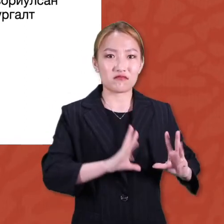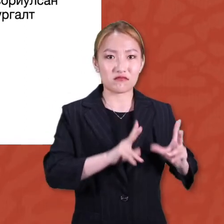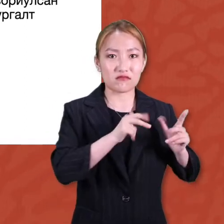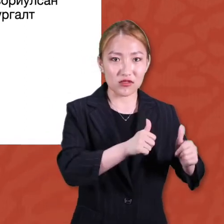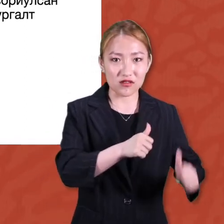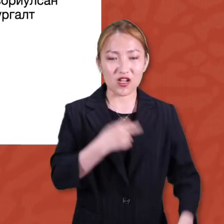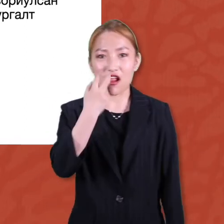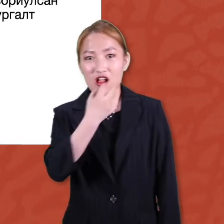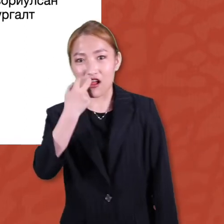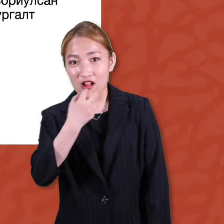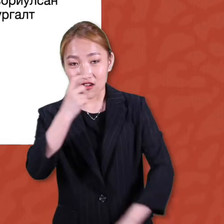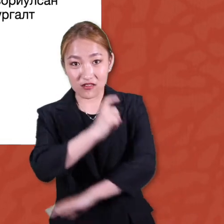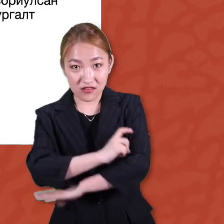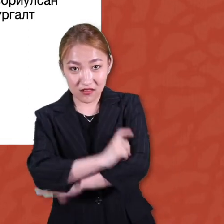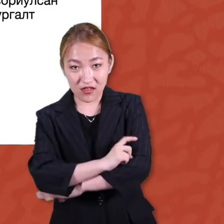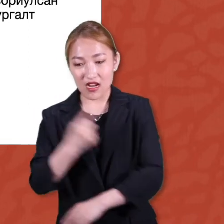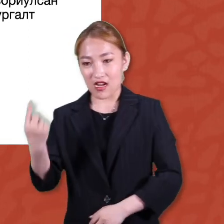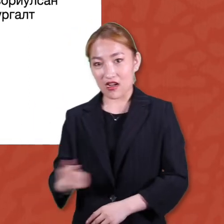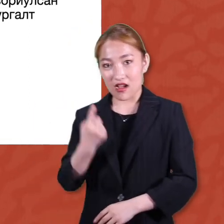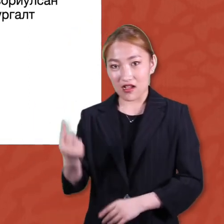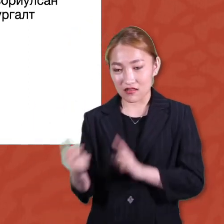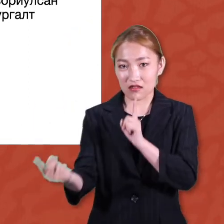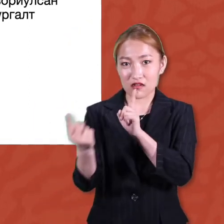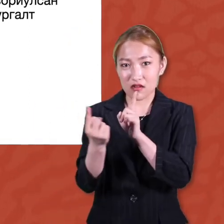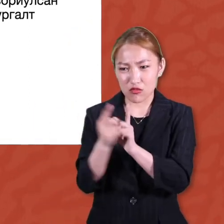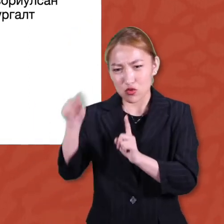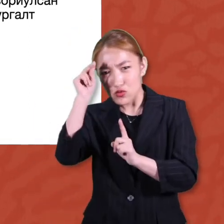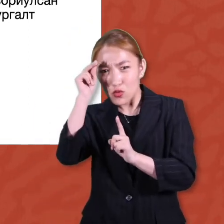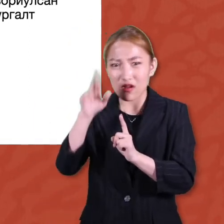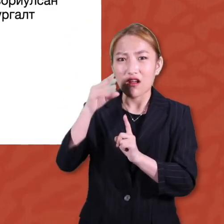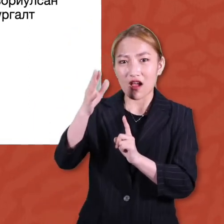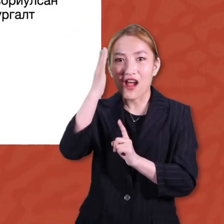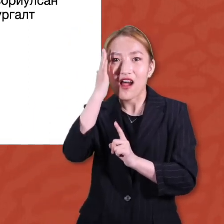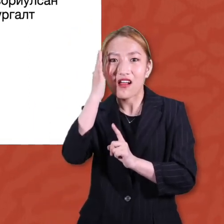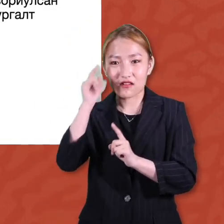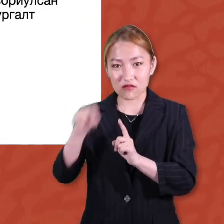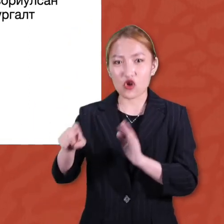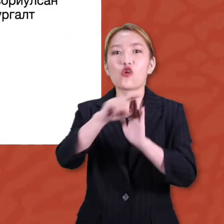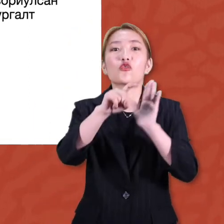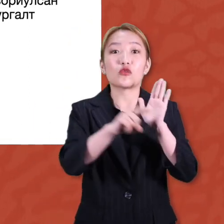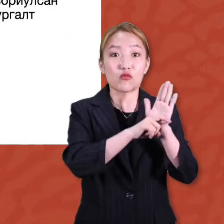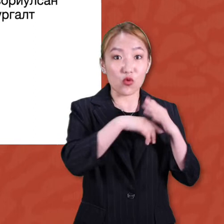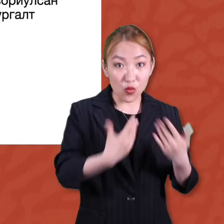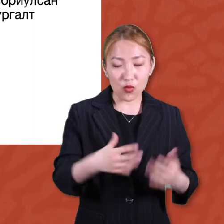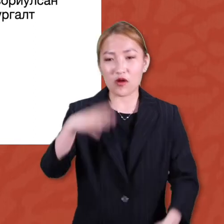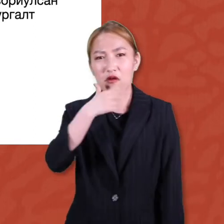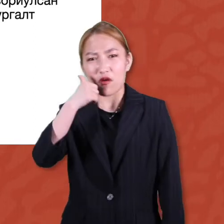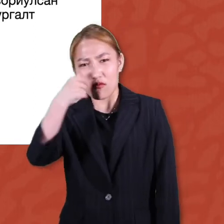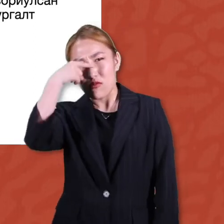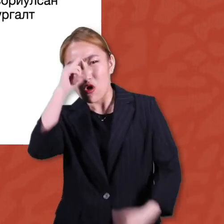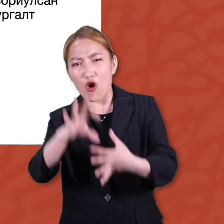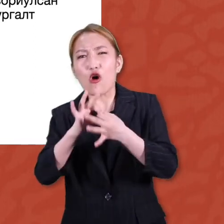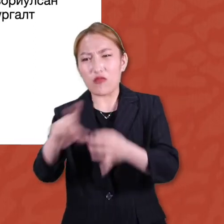хичээлүүд. Ганцаарчлсан суралцахуун арга замууд болон хөтөлбөрүүд. Эсвэл эрүүл мэндийн шалтгаанаар сургуульд